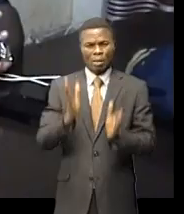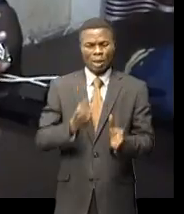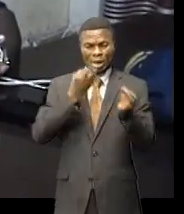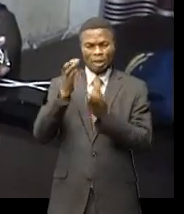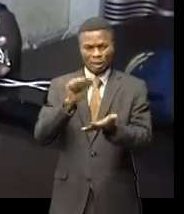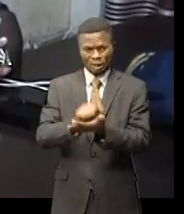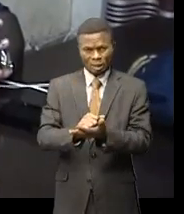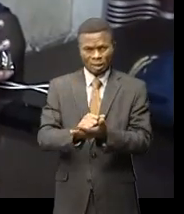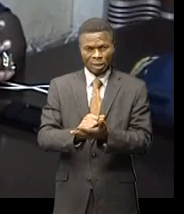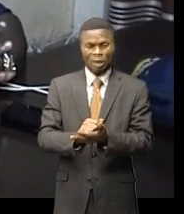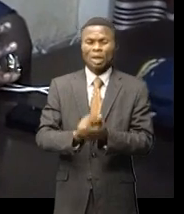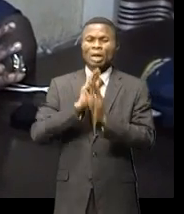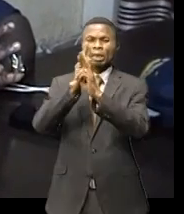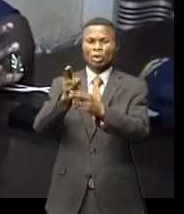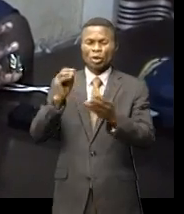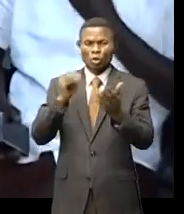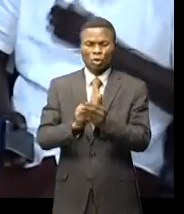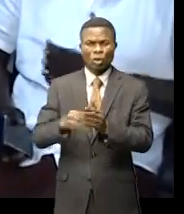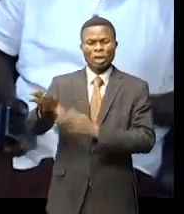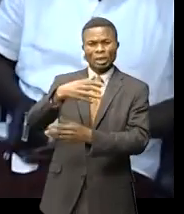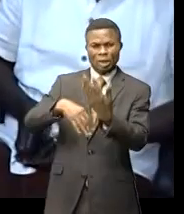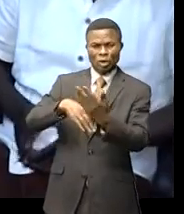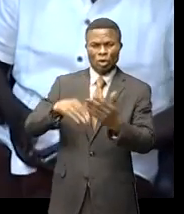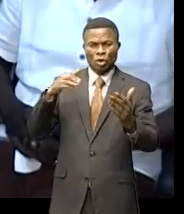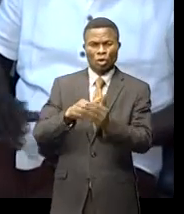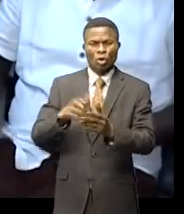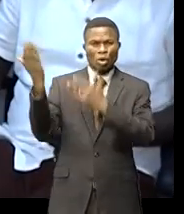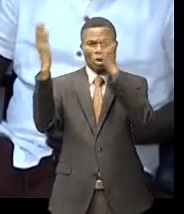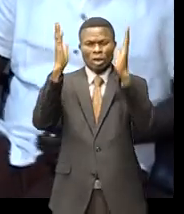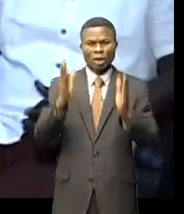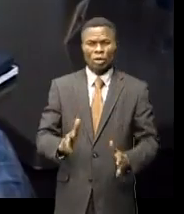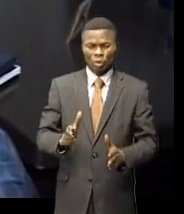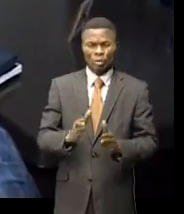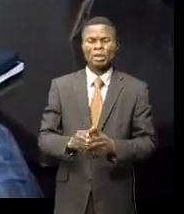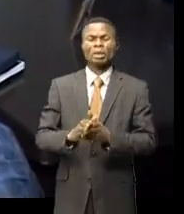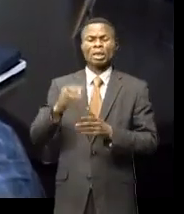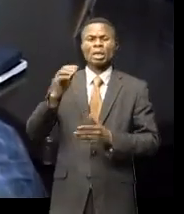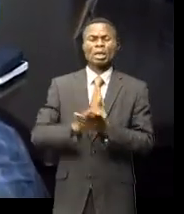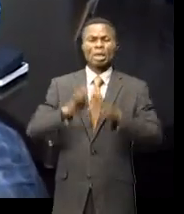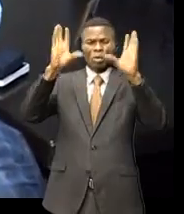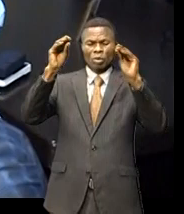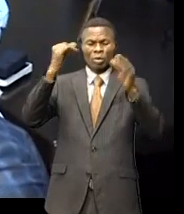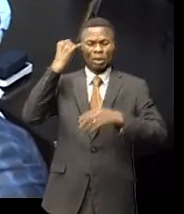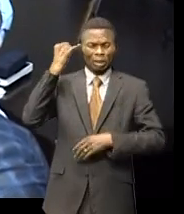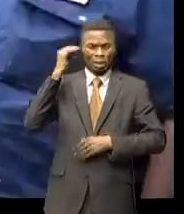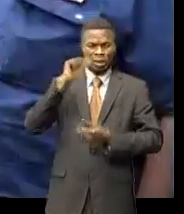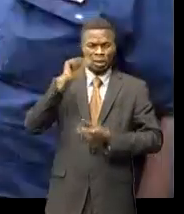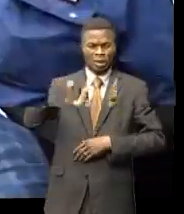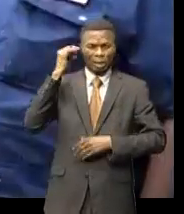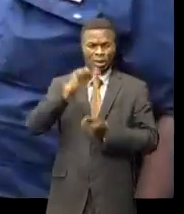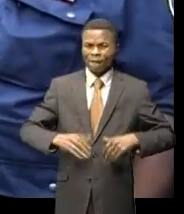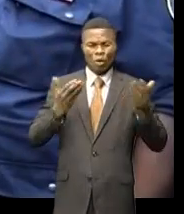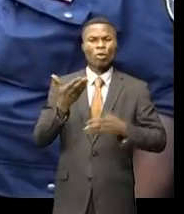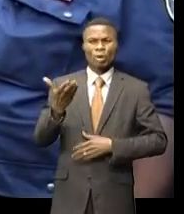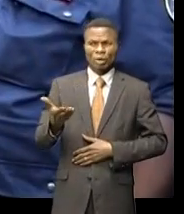Kinshasa qui réagit face à l'assaut lancé contre les commerces tenus par des sujets indiens en guise de représailles.